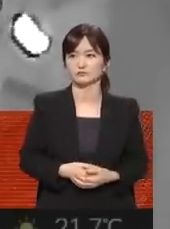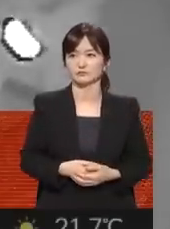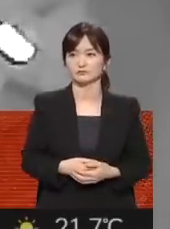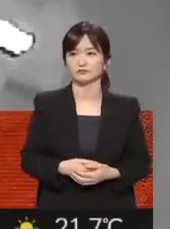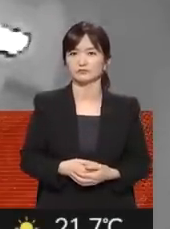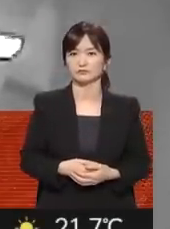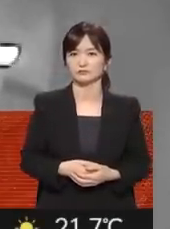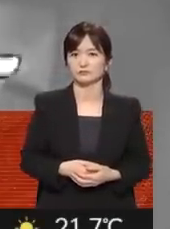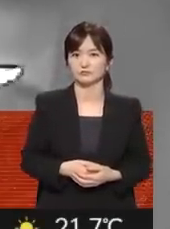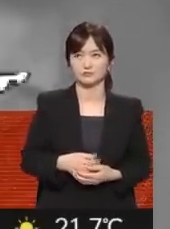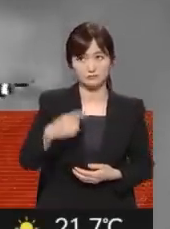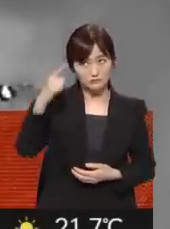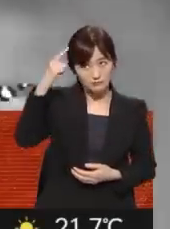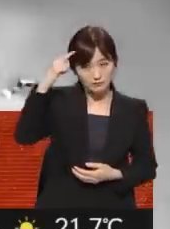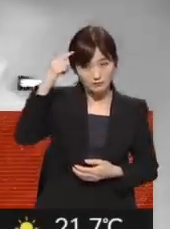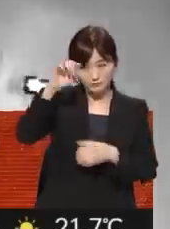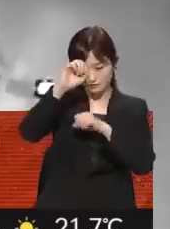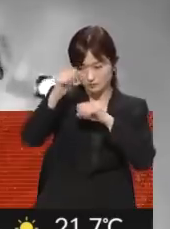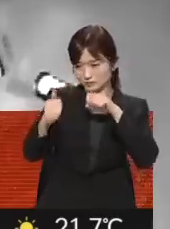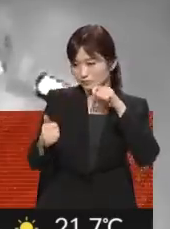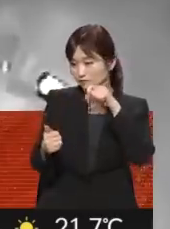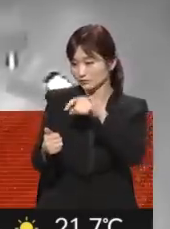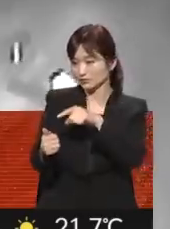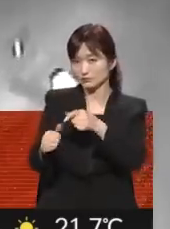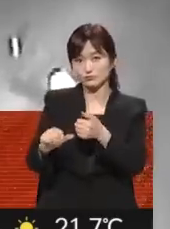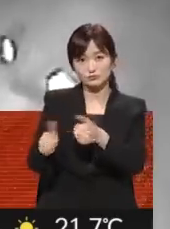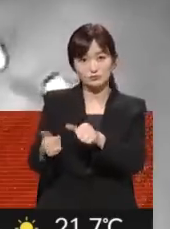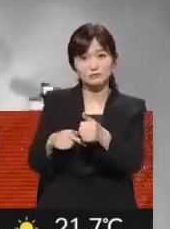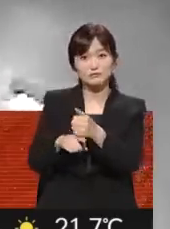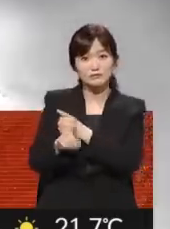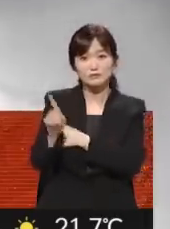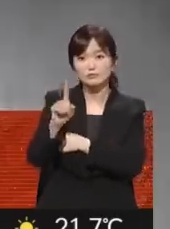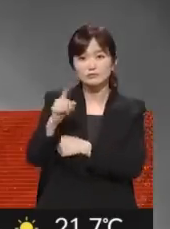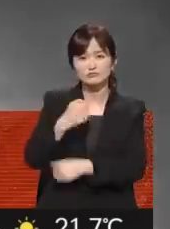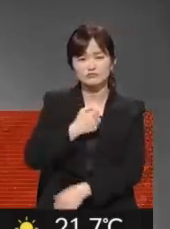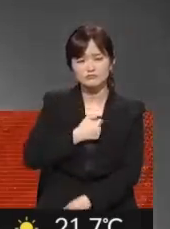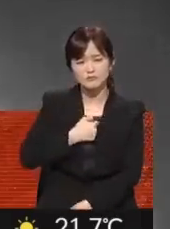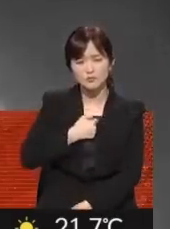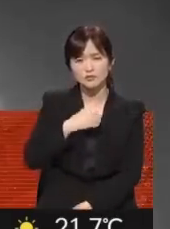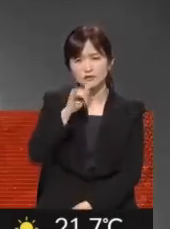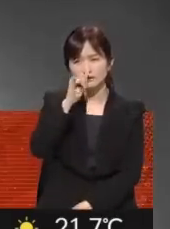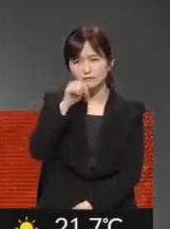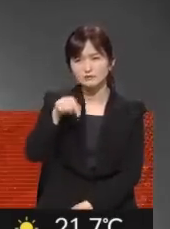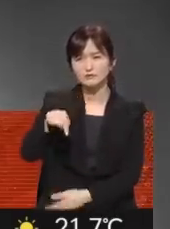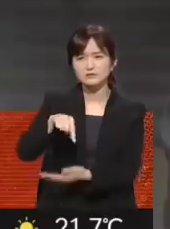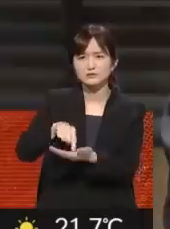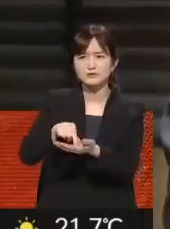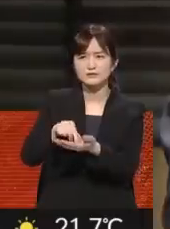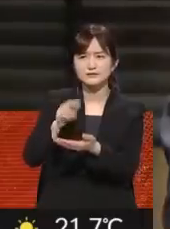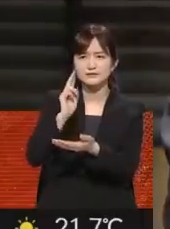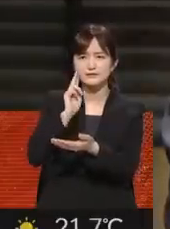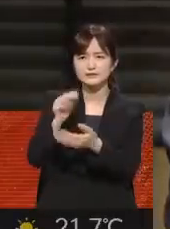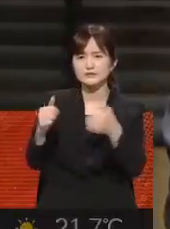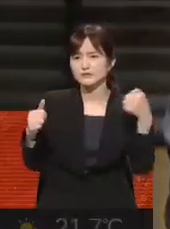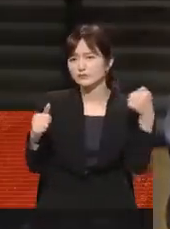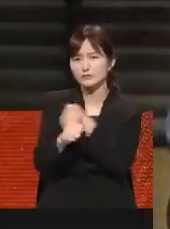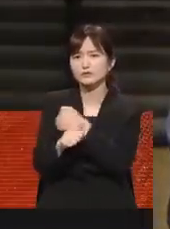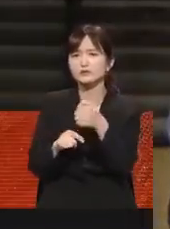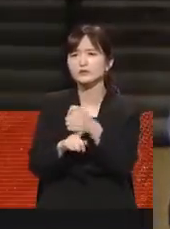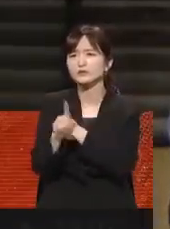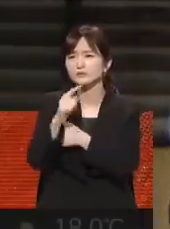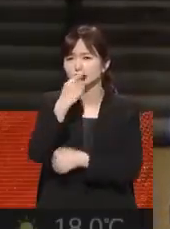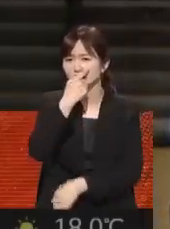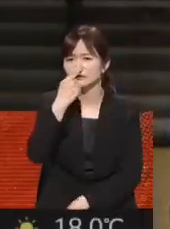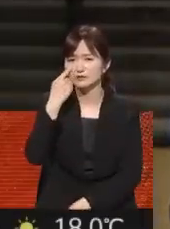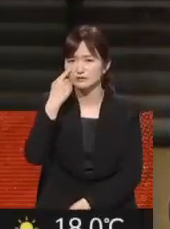머리를 발로 차면이고 죽이겠다는 건데 그러니까요 진짜 무슨 원한이 있길래 이런 정도로 집중적으로 폭행을 했는지 좀 확인해